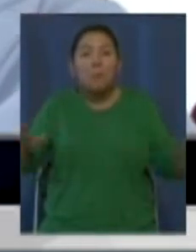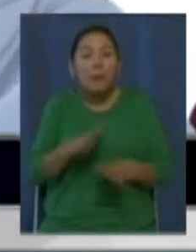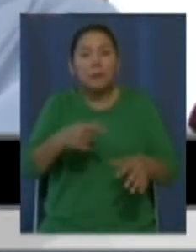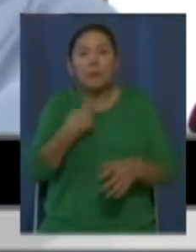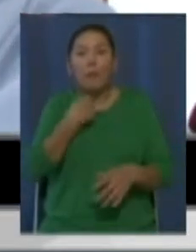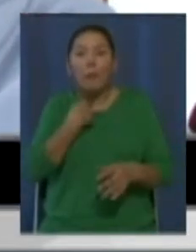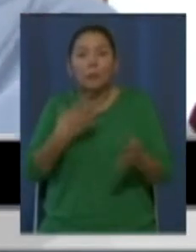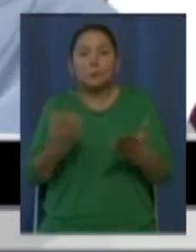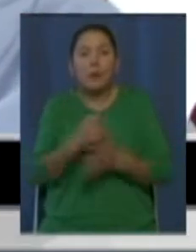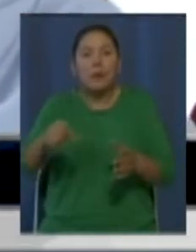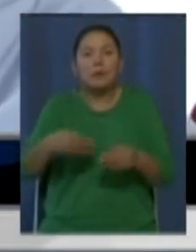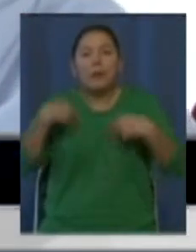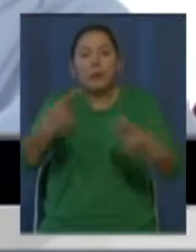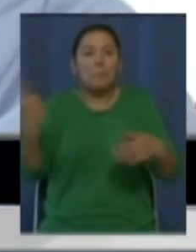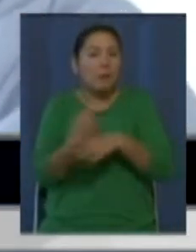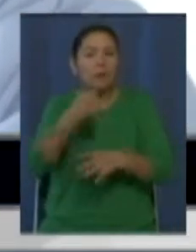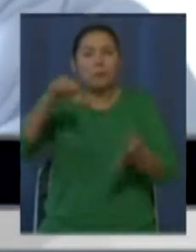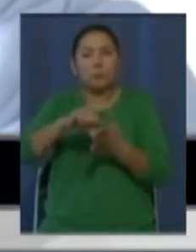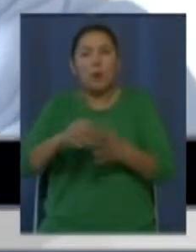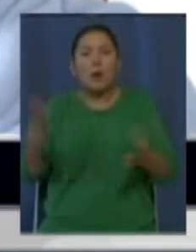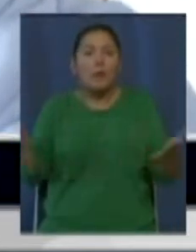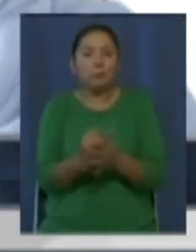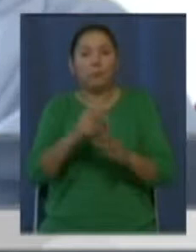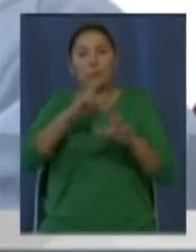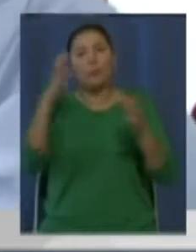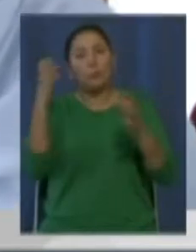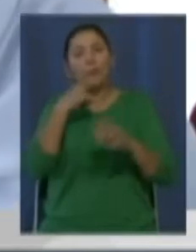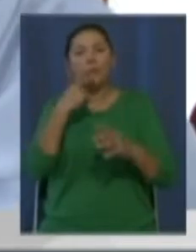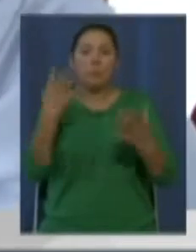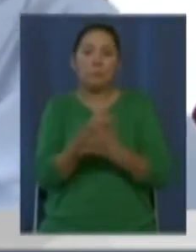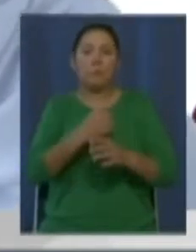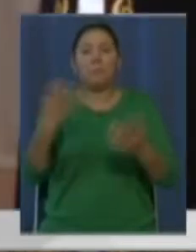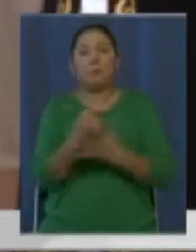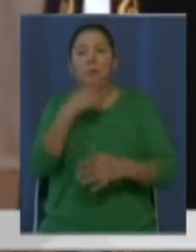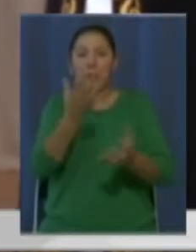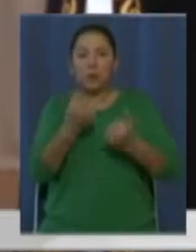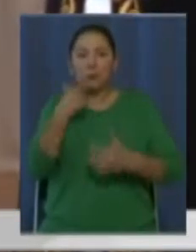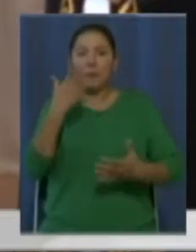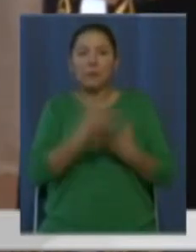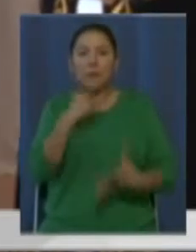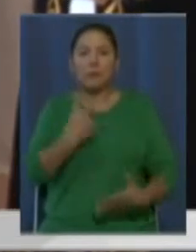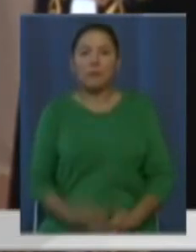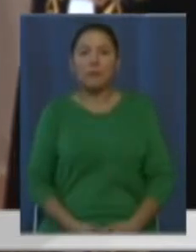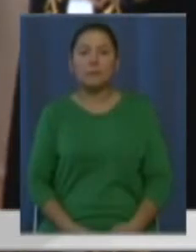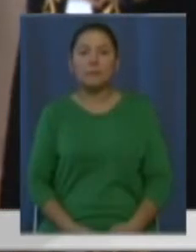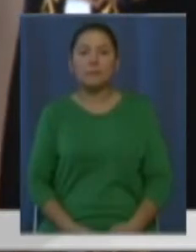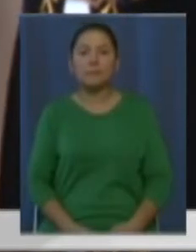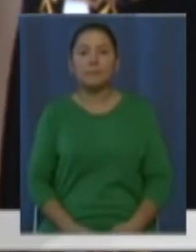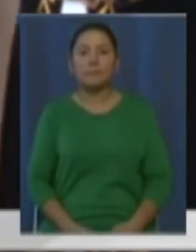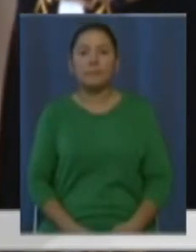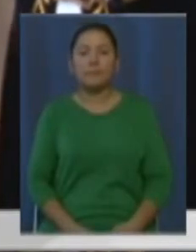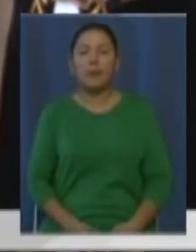осындай аналардың, өнерлі аналардың халыққа көрсету мақсатында. Осындай ақжаулықты аналарымызды